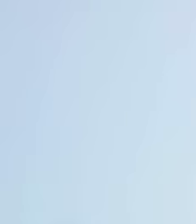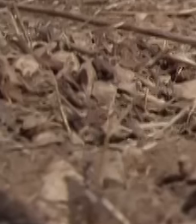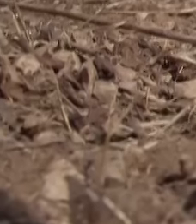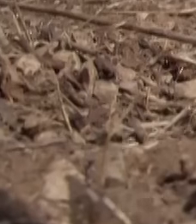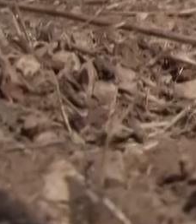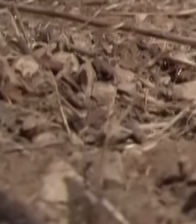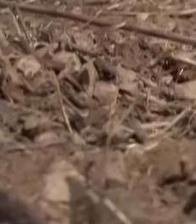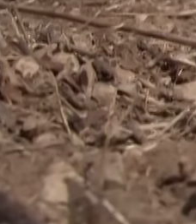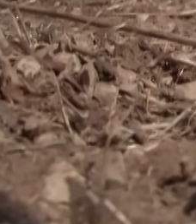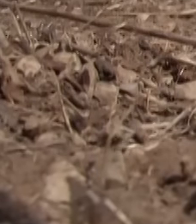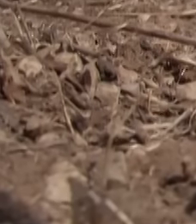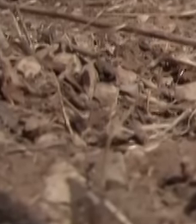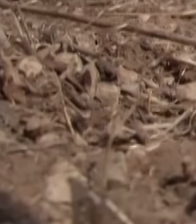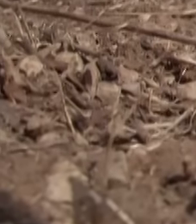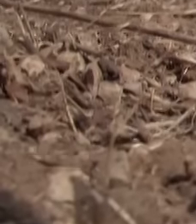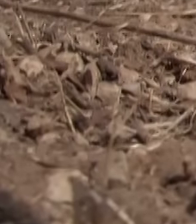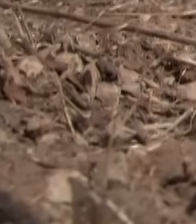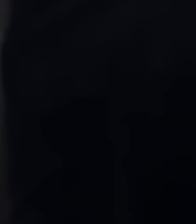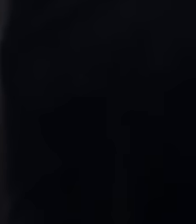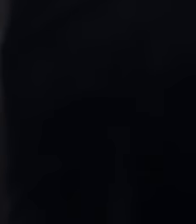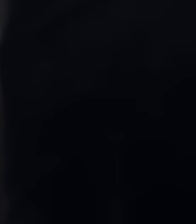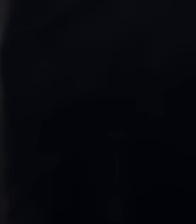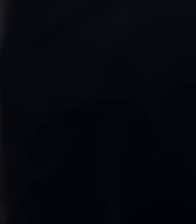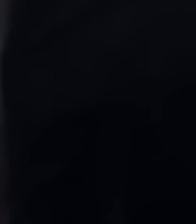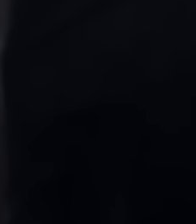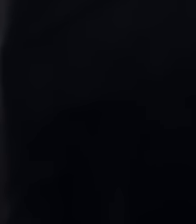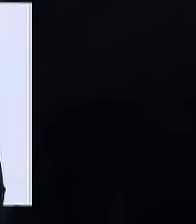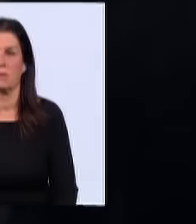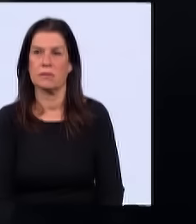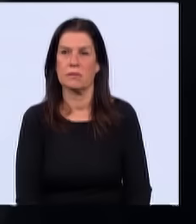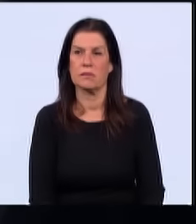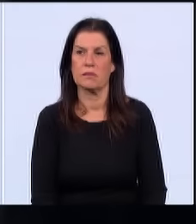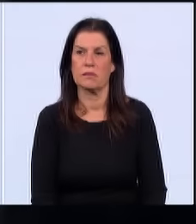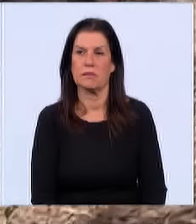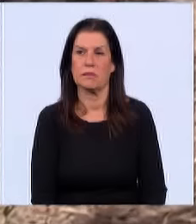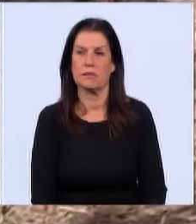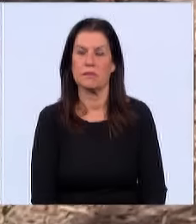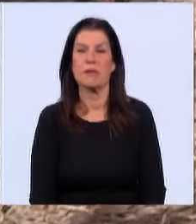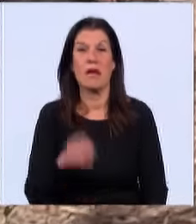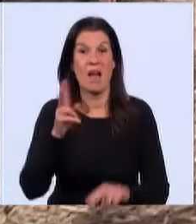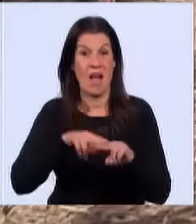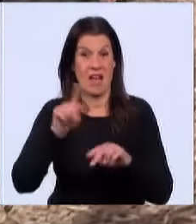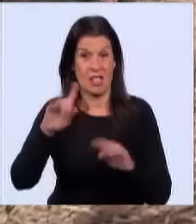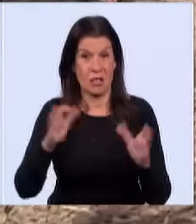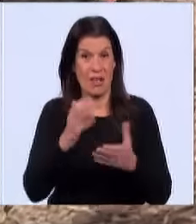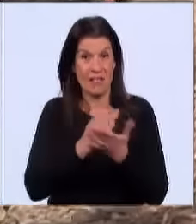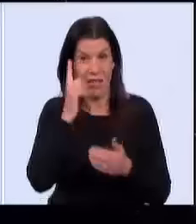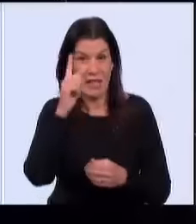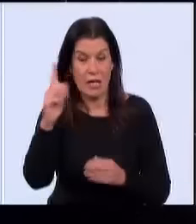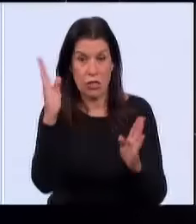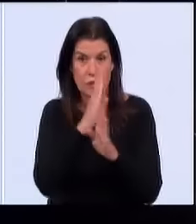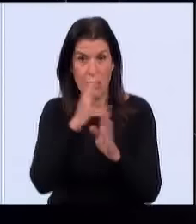8:15. אם זו אכן השעה הנכונה, זה כבר שעה או שעה וחצי, אחרי שהאוגדה יודעת שמחבלים חדרו את הגדר במספר